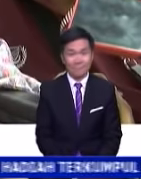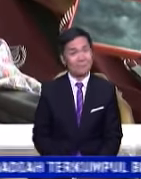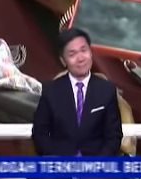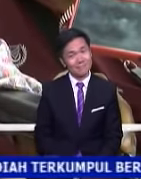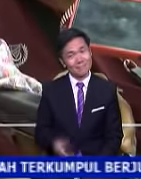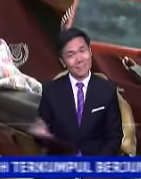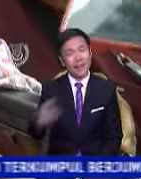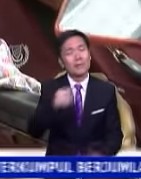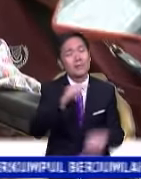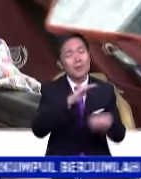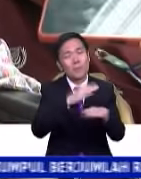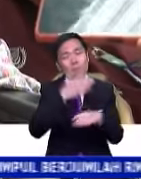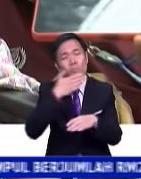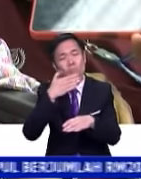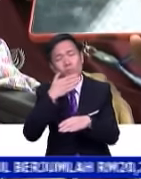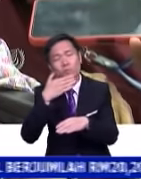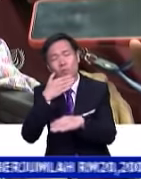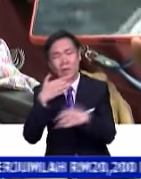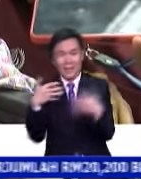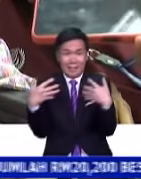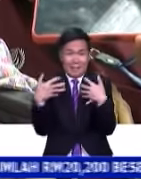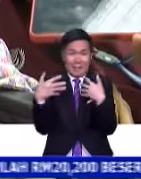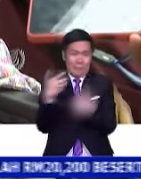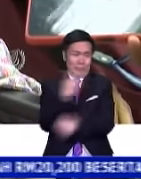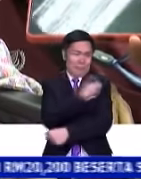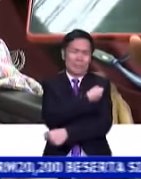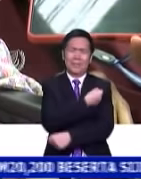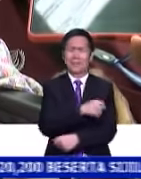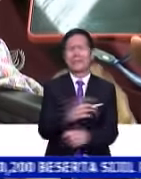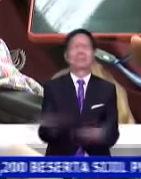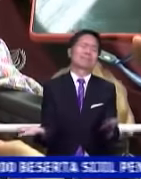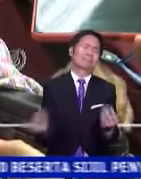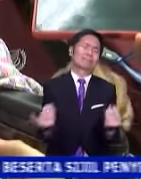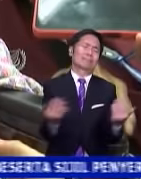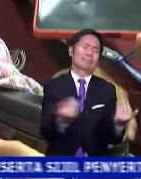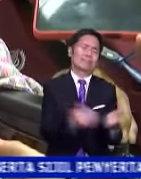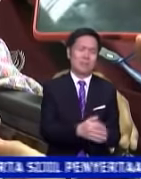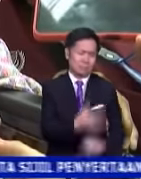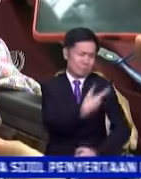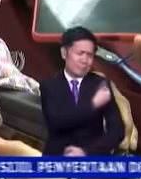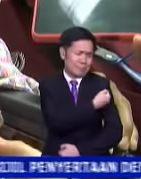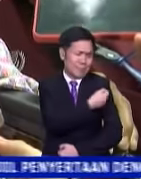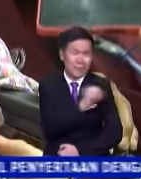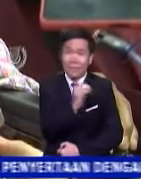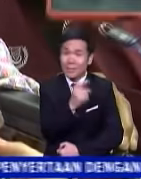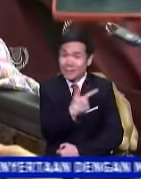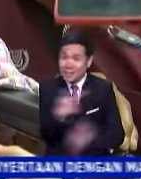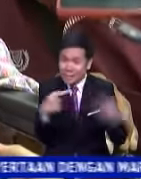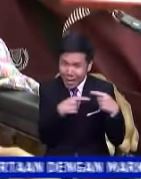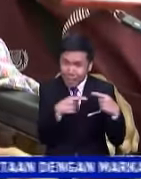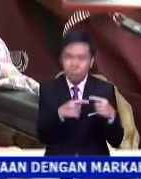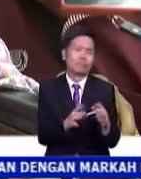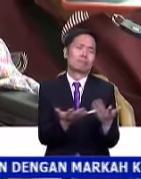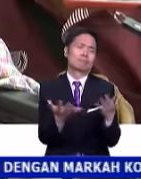Banyak orang muda-muda orang tak takut nak cucu. Mailah cucu, cucu tak sakit pun.